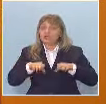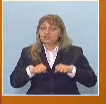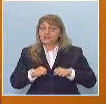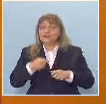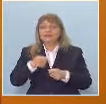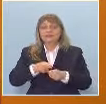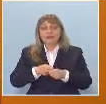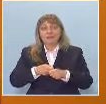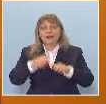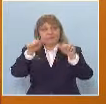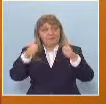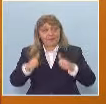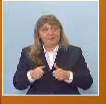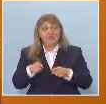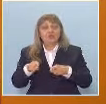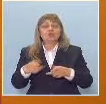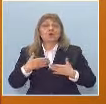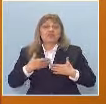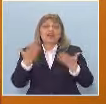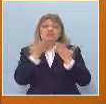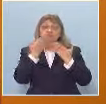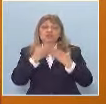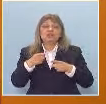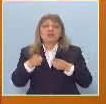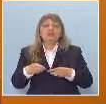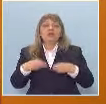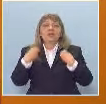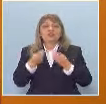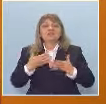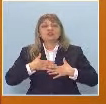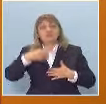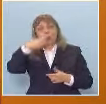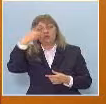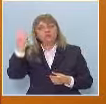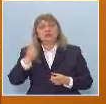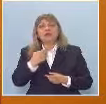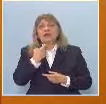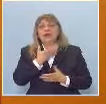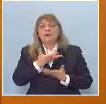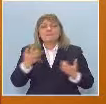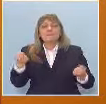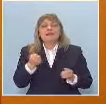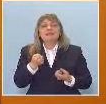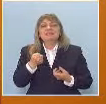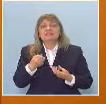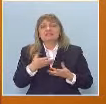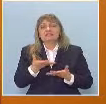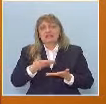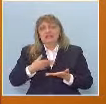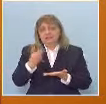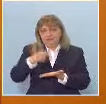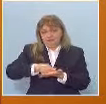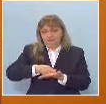бюстпаметника. Той е наш възпитаник и дарява своя труд безвъзмездно в името на каузата. И силно